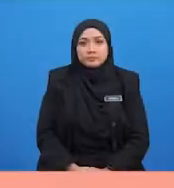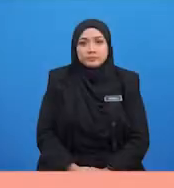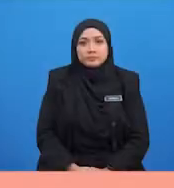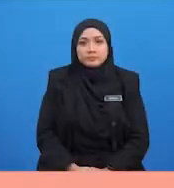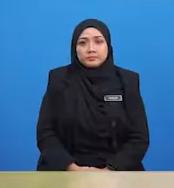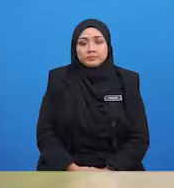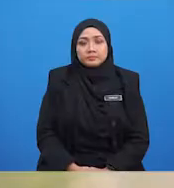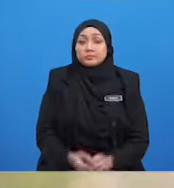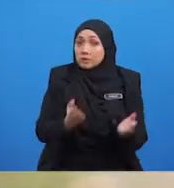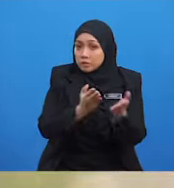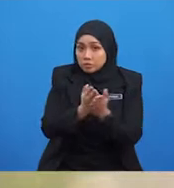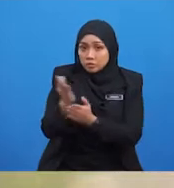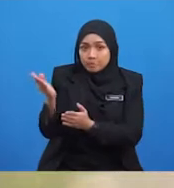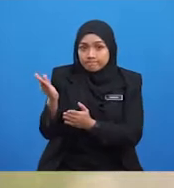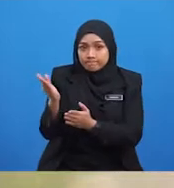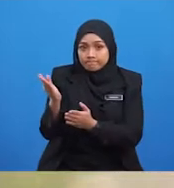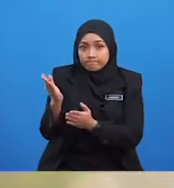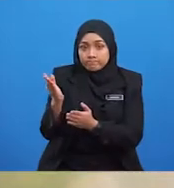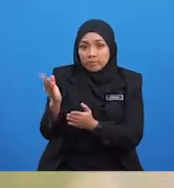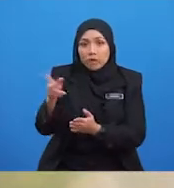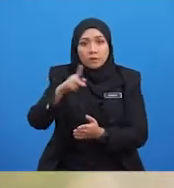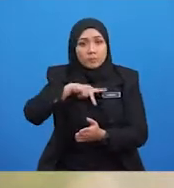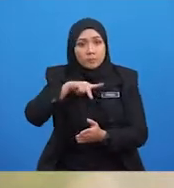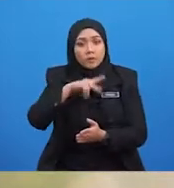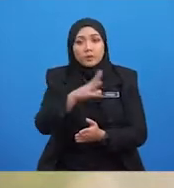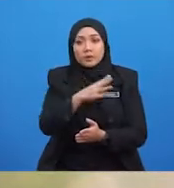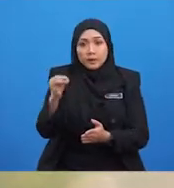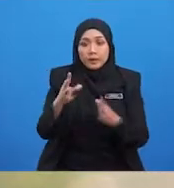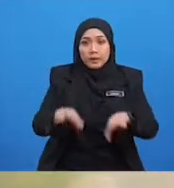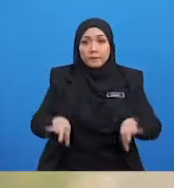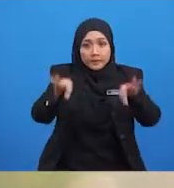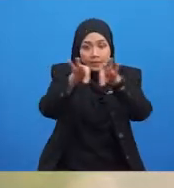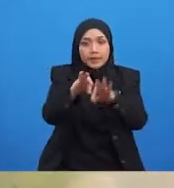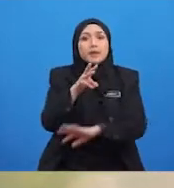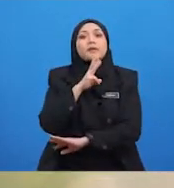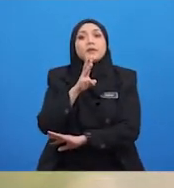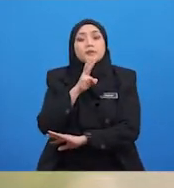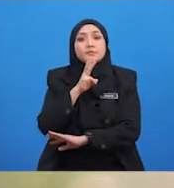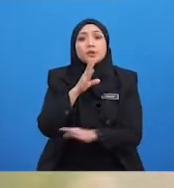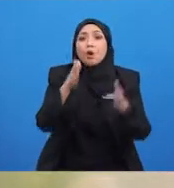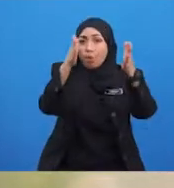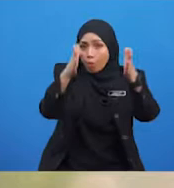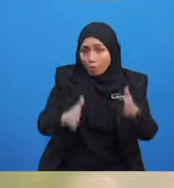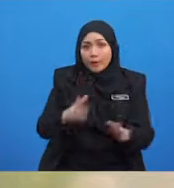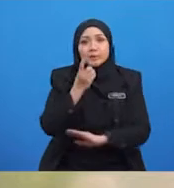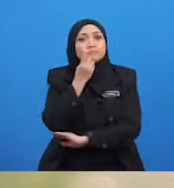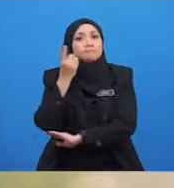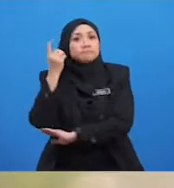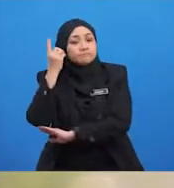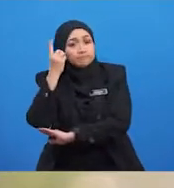Seterusnya, keperluan dan kepentingan air. Orang dewasa